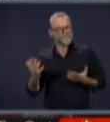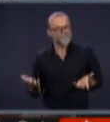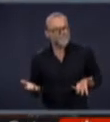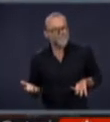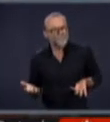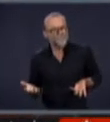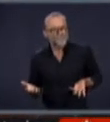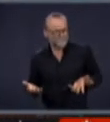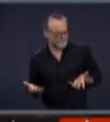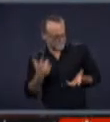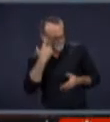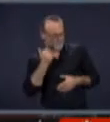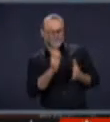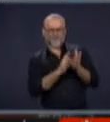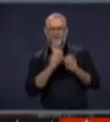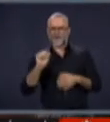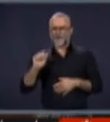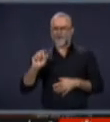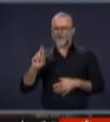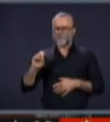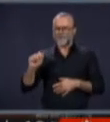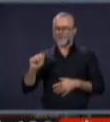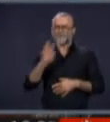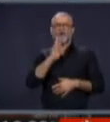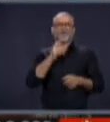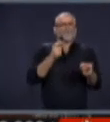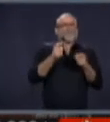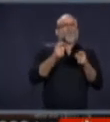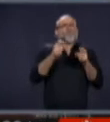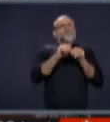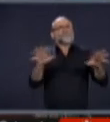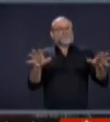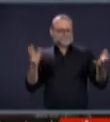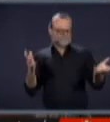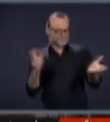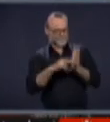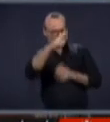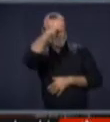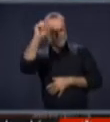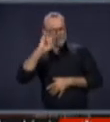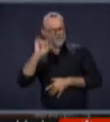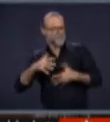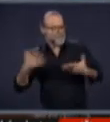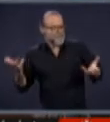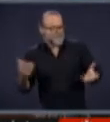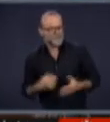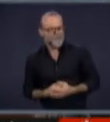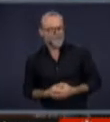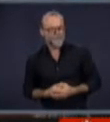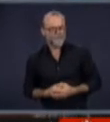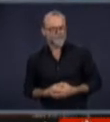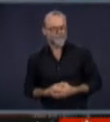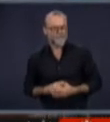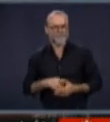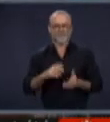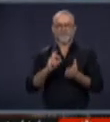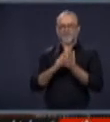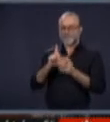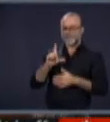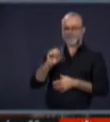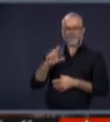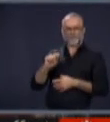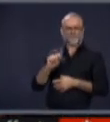Mr. Arruda is talking about control. Non, vous parlez de transmission contrôlée. Quel genre d'été est-ce qu'on va avoir à Montréal? Bien,